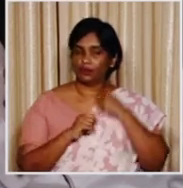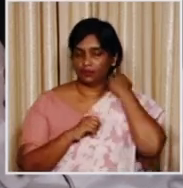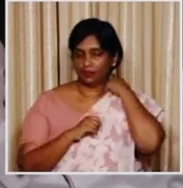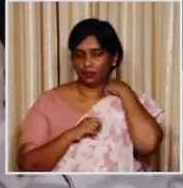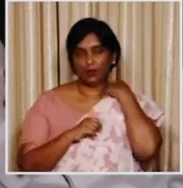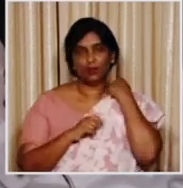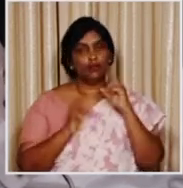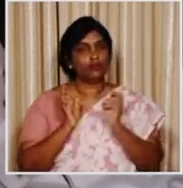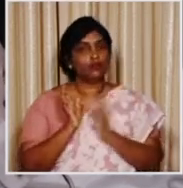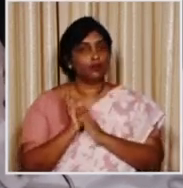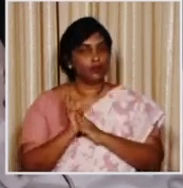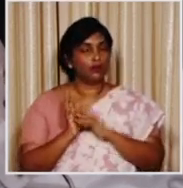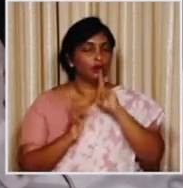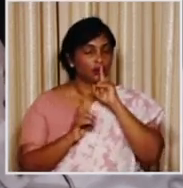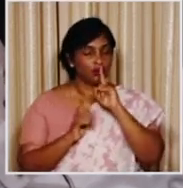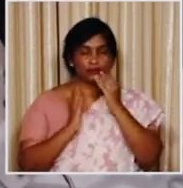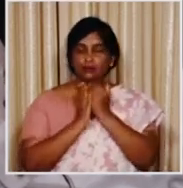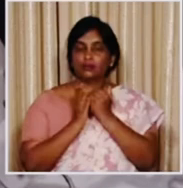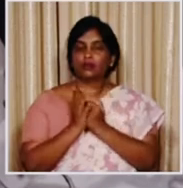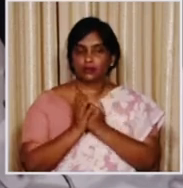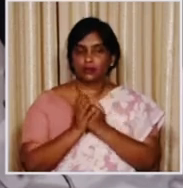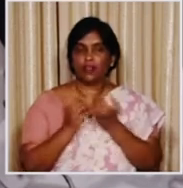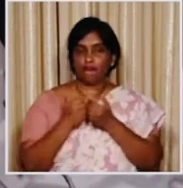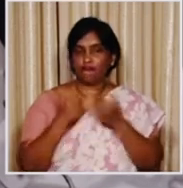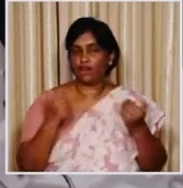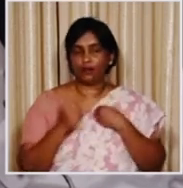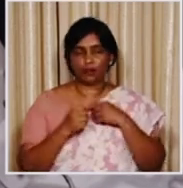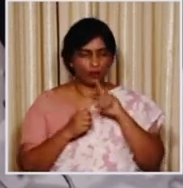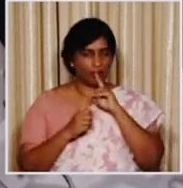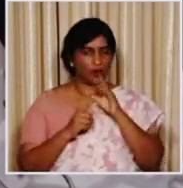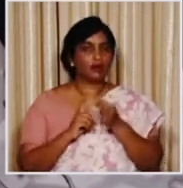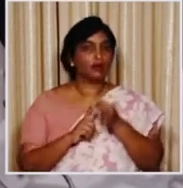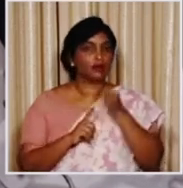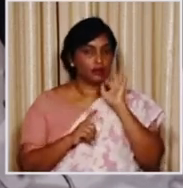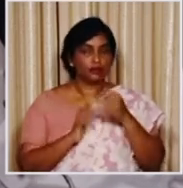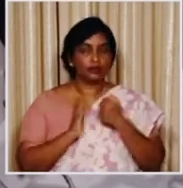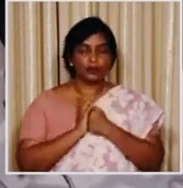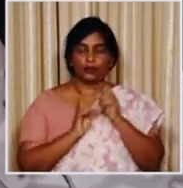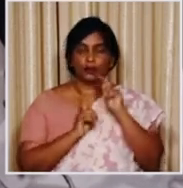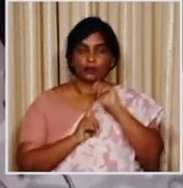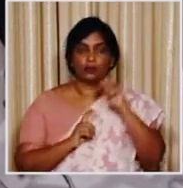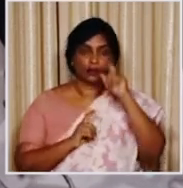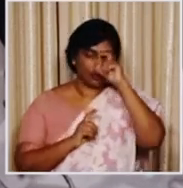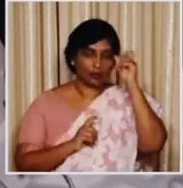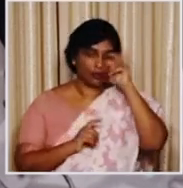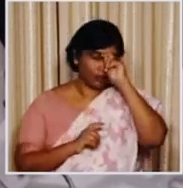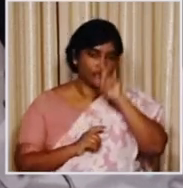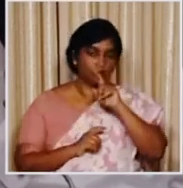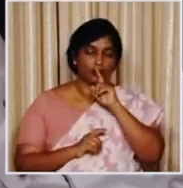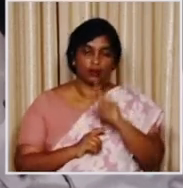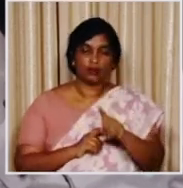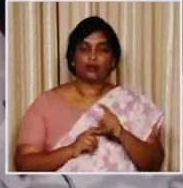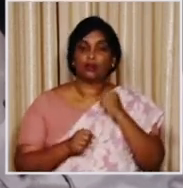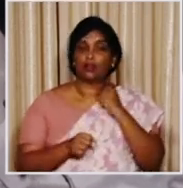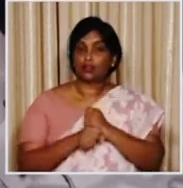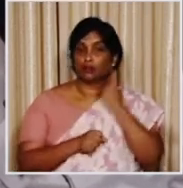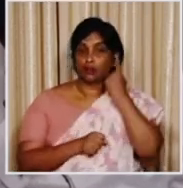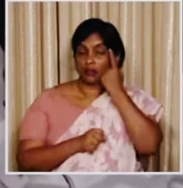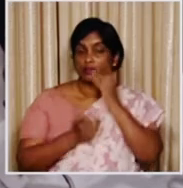මේ කොමිසම ඉදිරියේ කියපු කාරණා මම මෙන්නම කියවන්න. ජනාධිපති අතිගරු මෛත්‍රීපාල සිරිසේන මහතා කියනවා, රාජ්‍ය